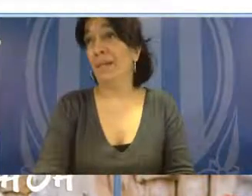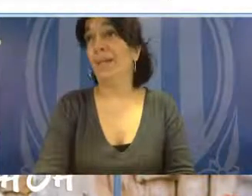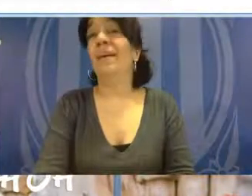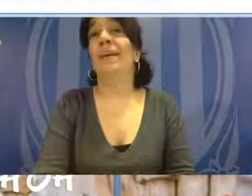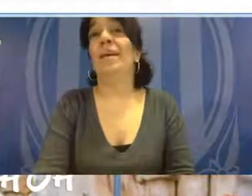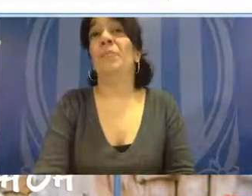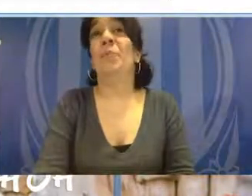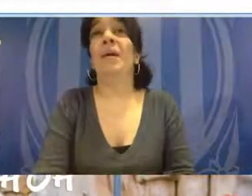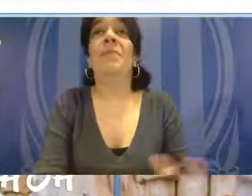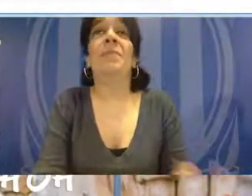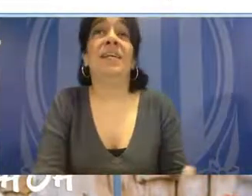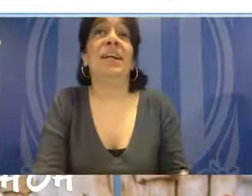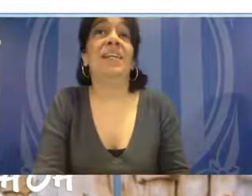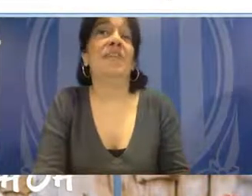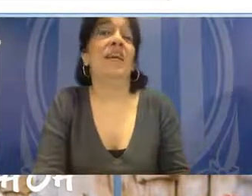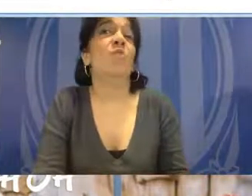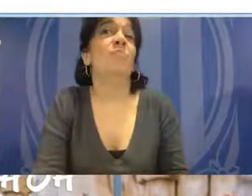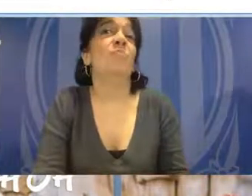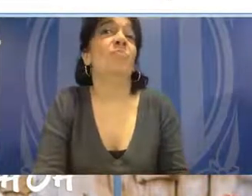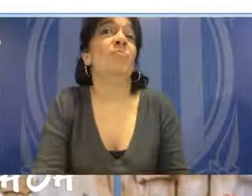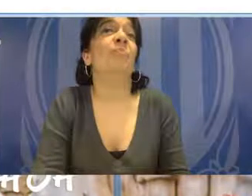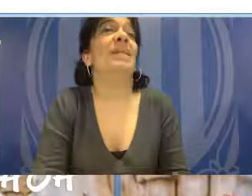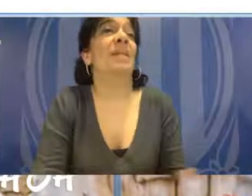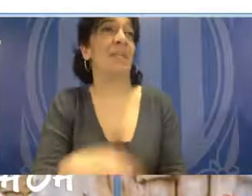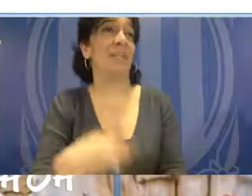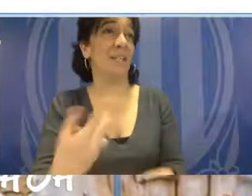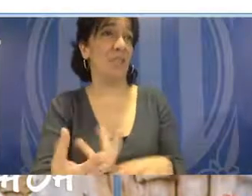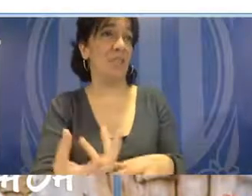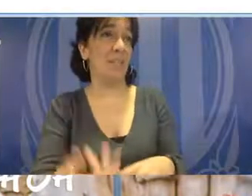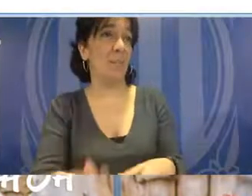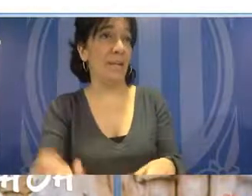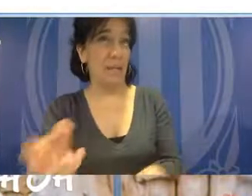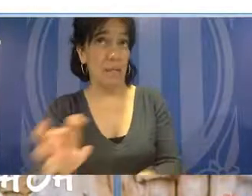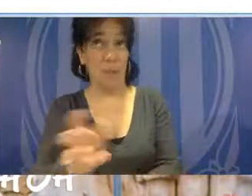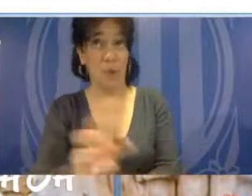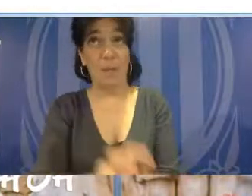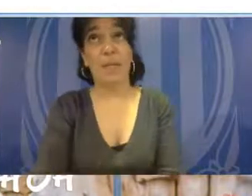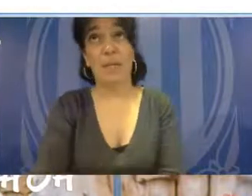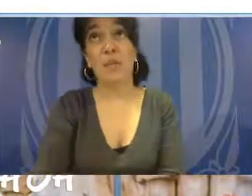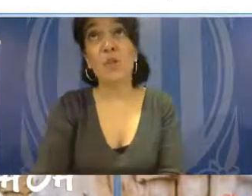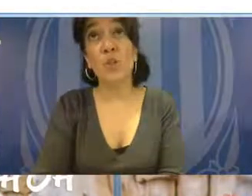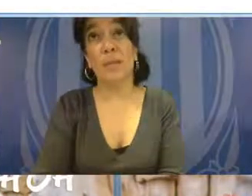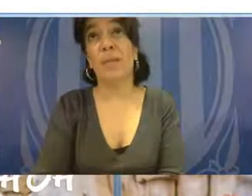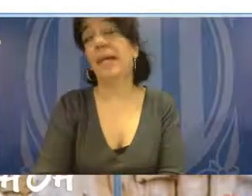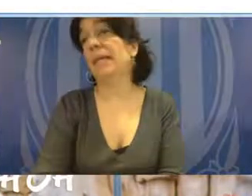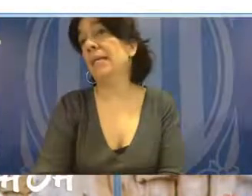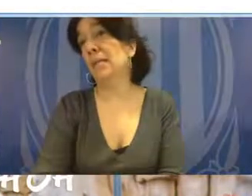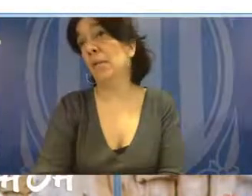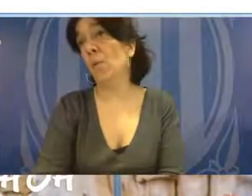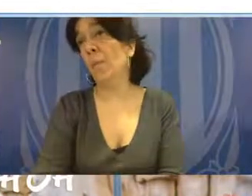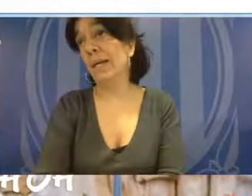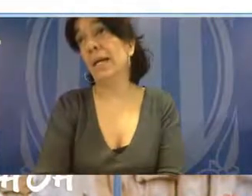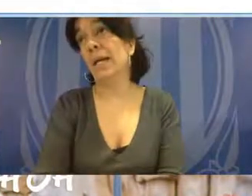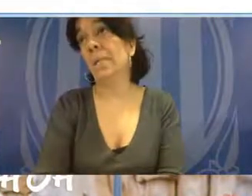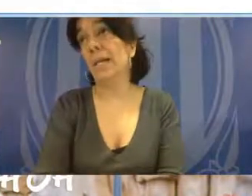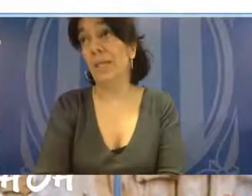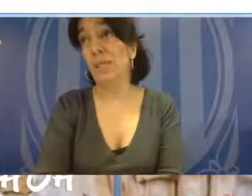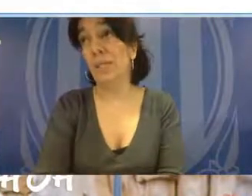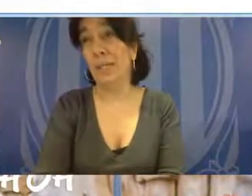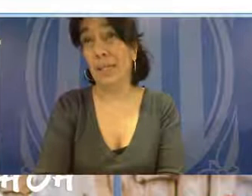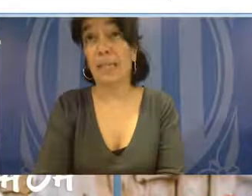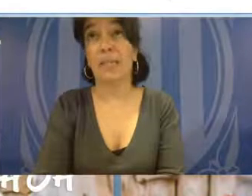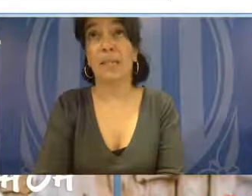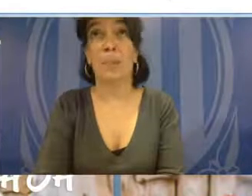també. Properament es farà com una altra presentació oficial perquè tenim dos ambaixadors també que aquest any ens acompanyen a la campanya